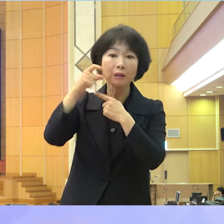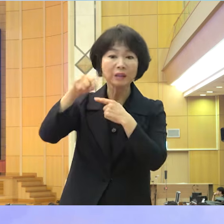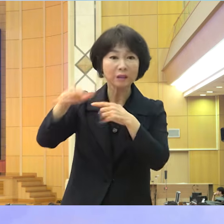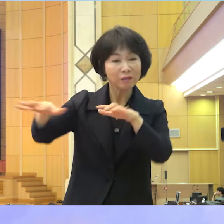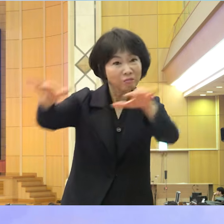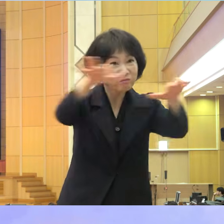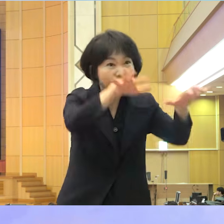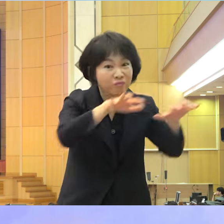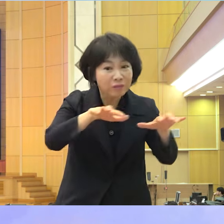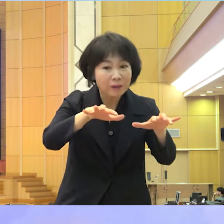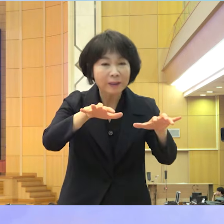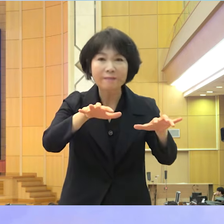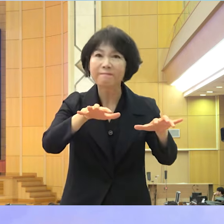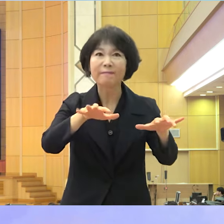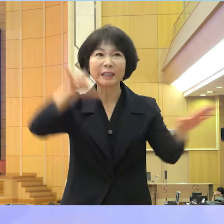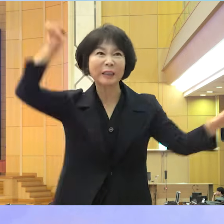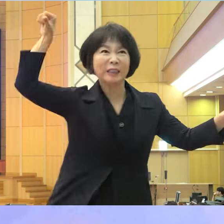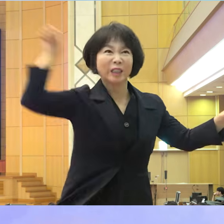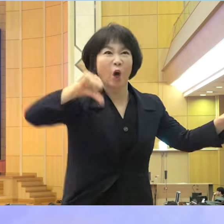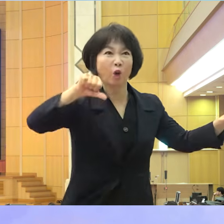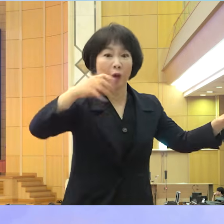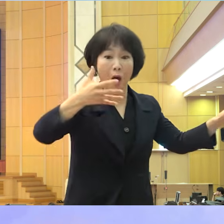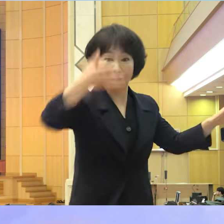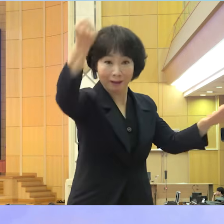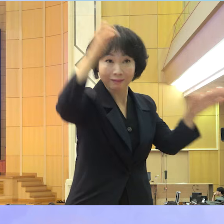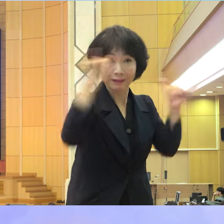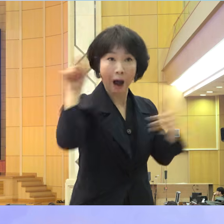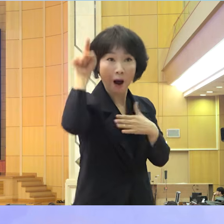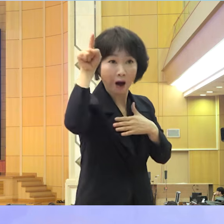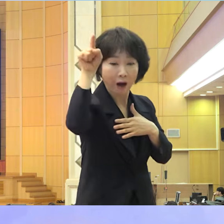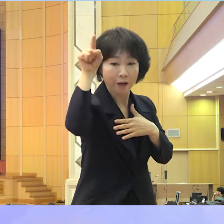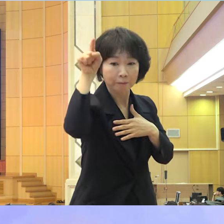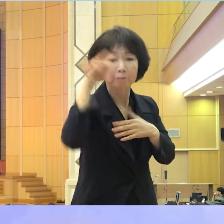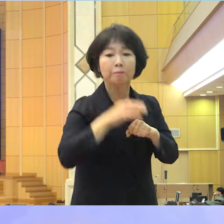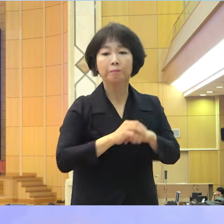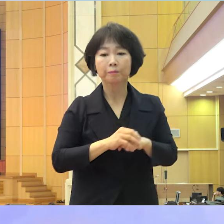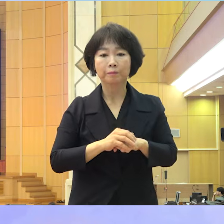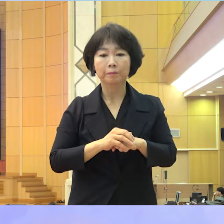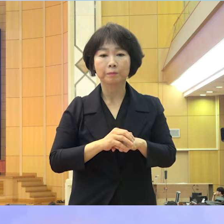이 무리는 저주를 받는 자로다.